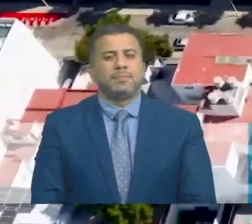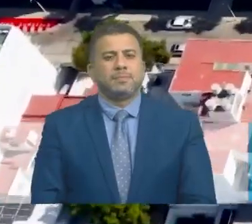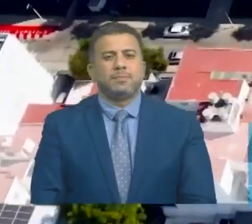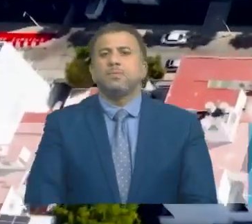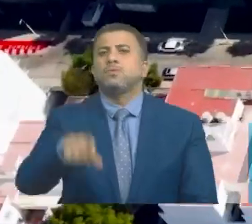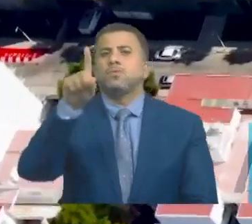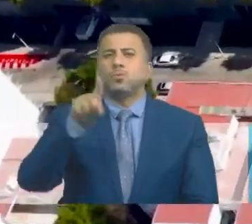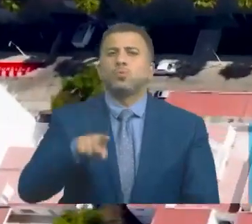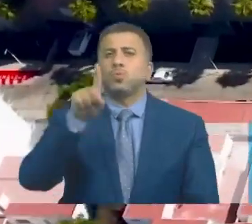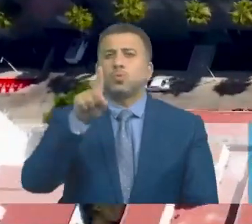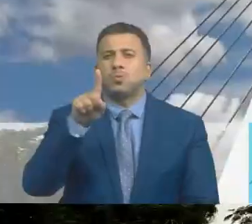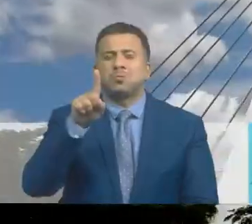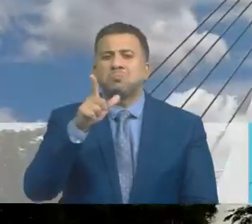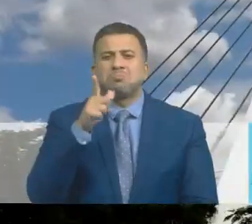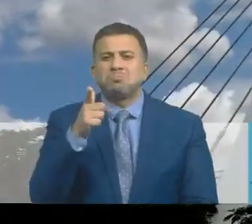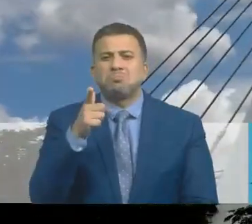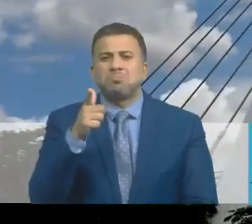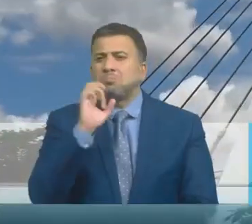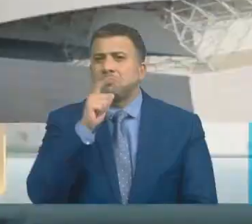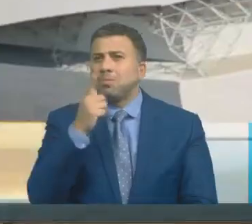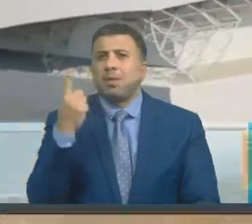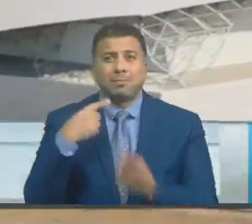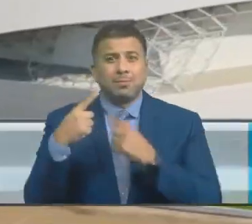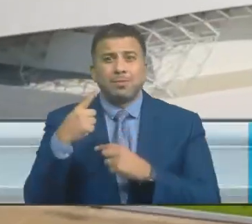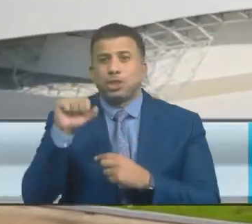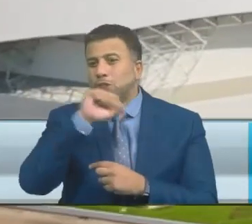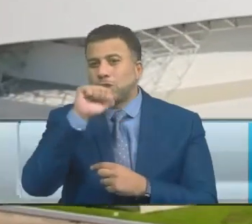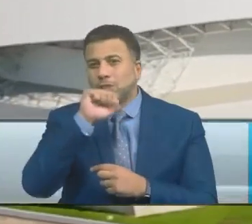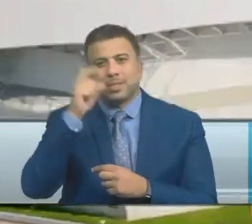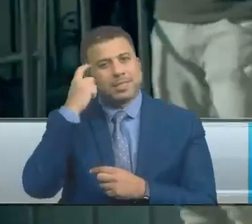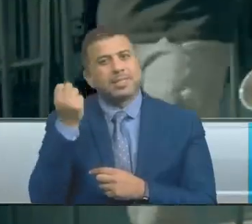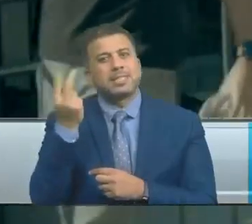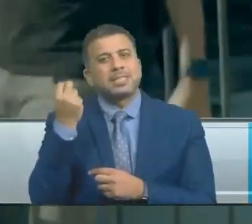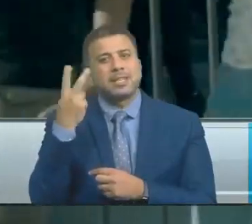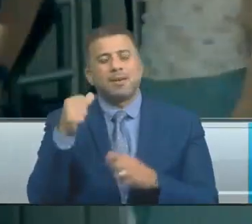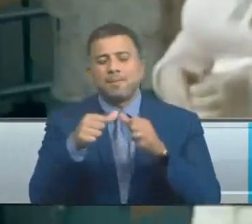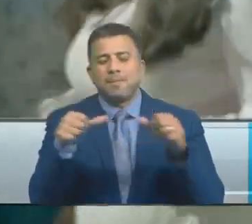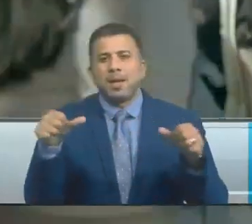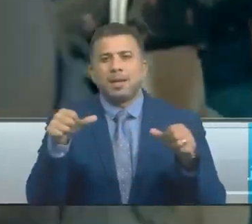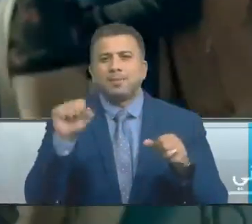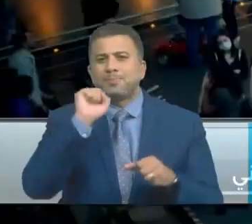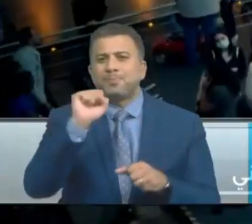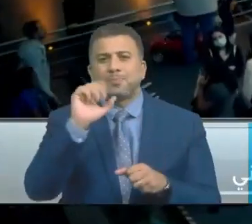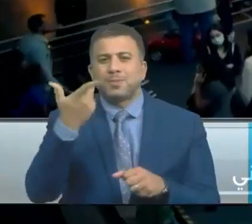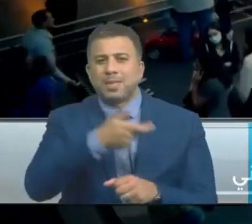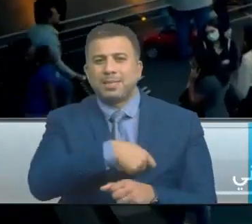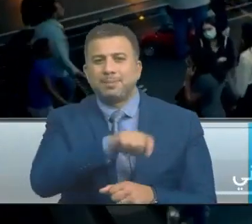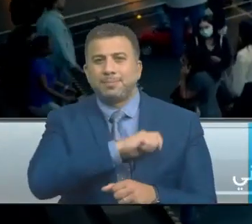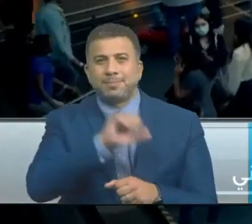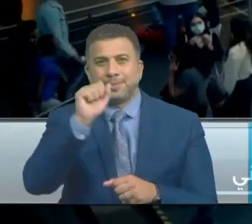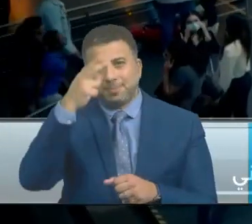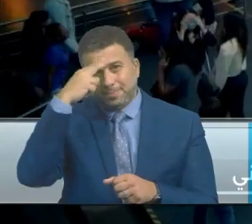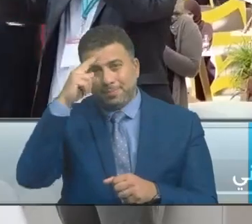في يوم ليس بأقل ألقا عن باقي أيام شارقة الثقافة في معرض غوادلاهارا الدولي